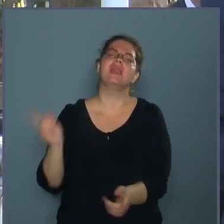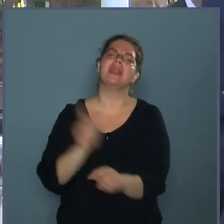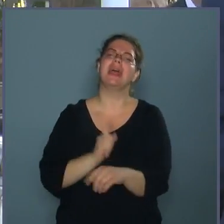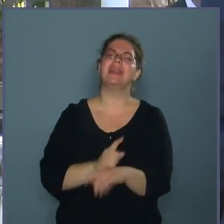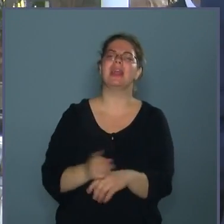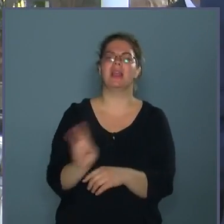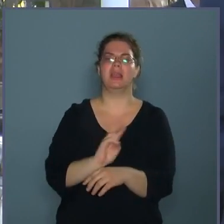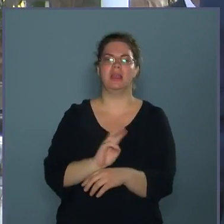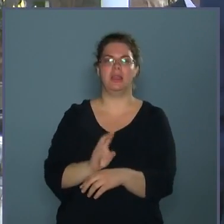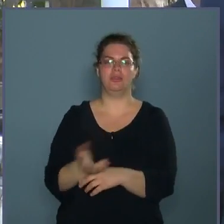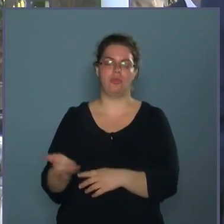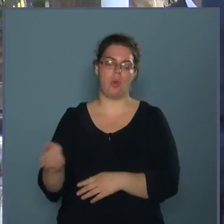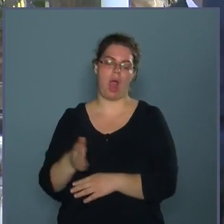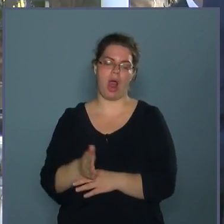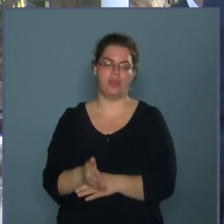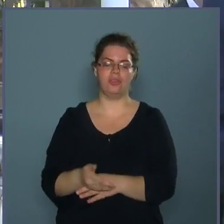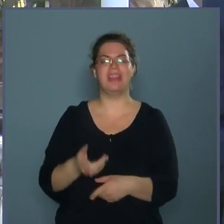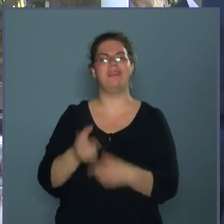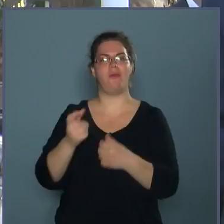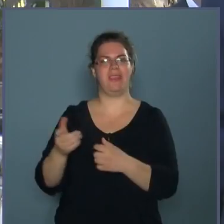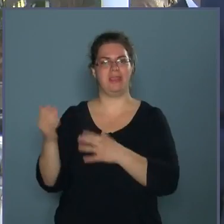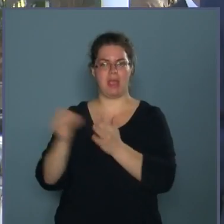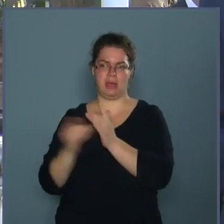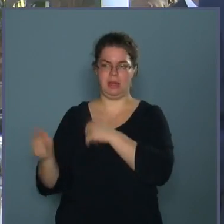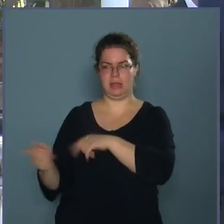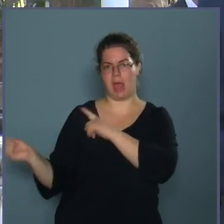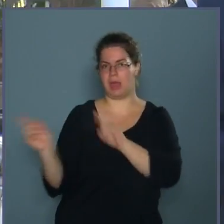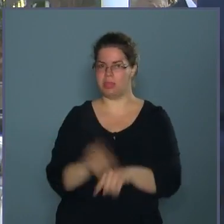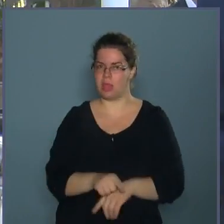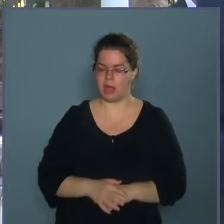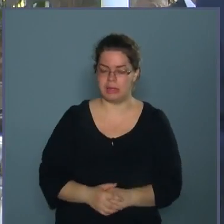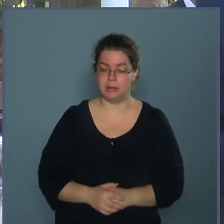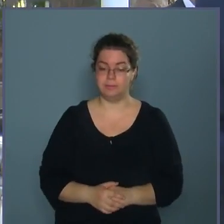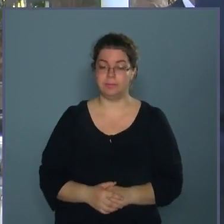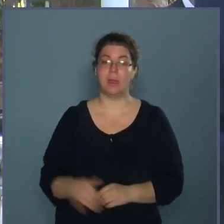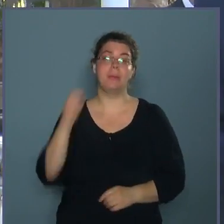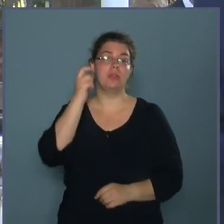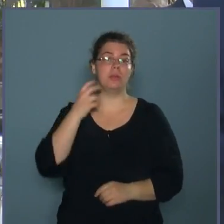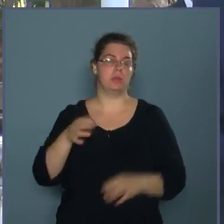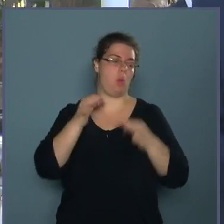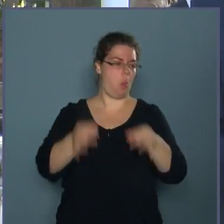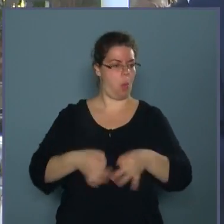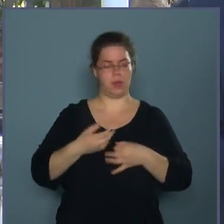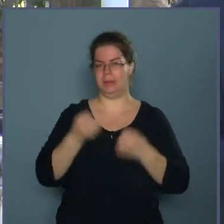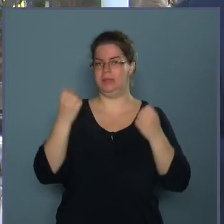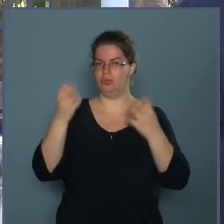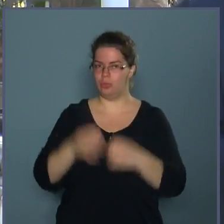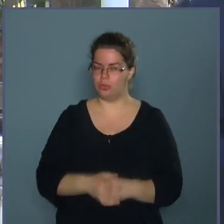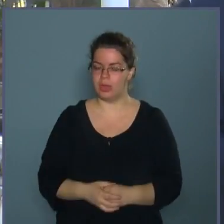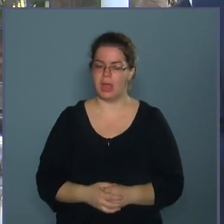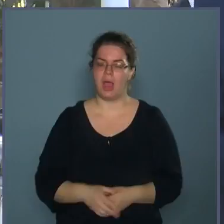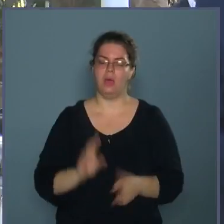kiskuhallasi lövészezredet. A Pest Erzsébetiek örök dicsősége, hogy fegyvert ragadva